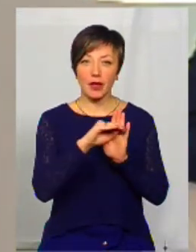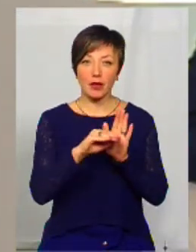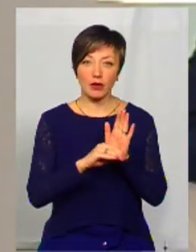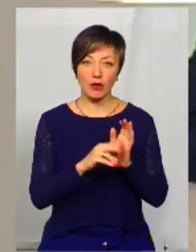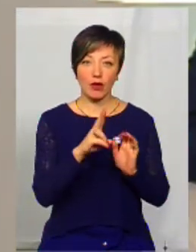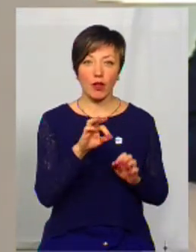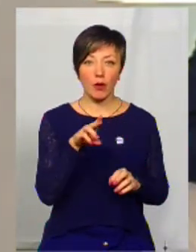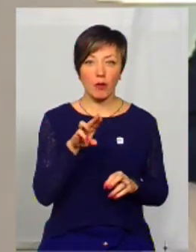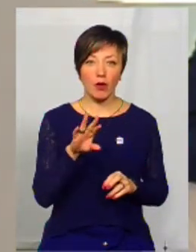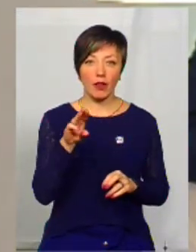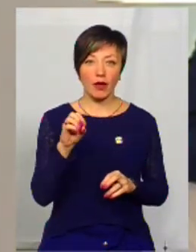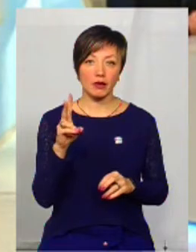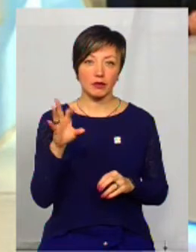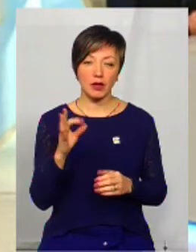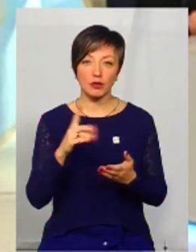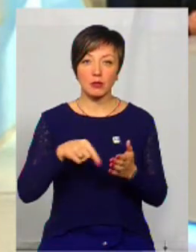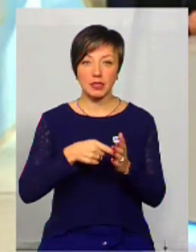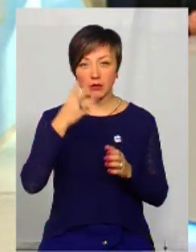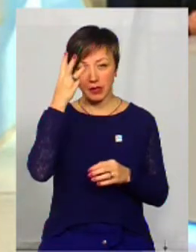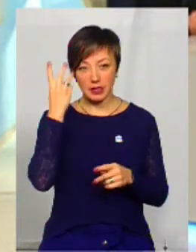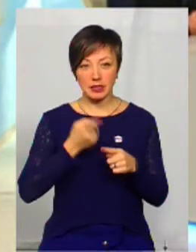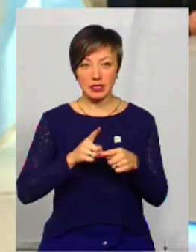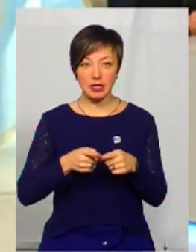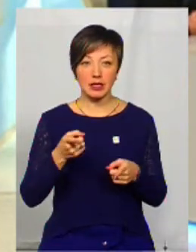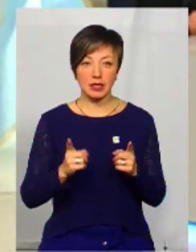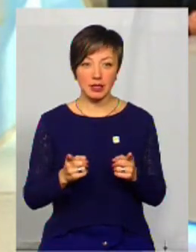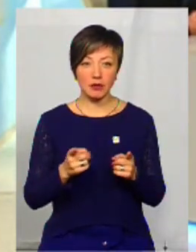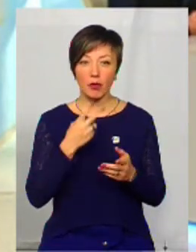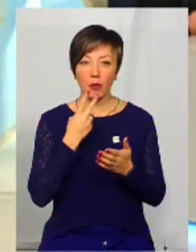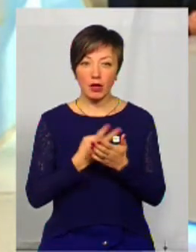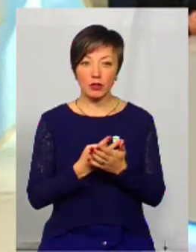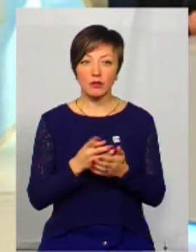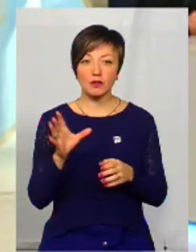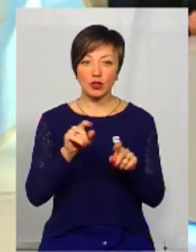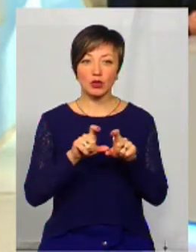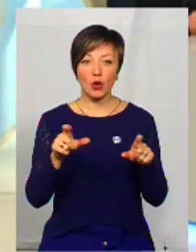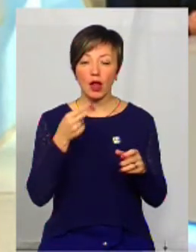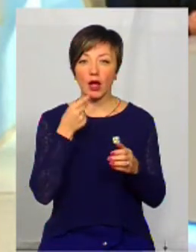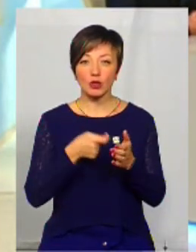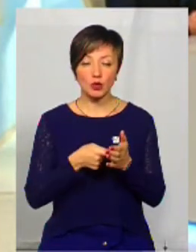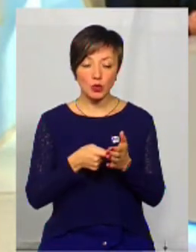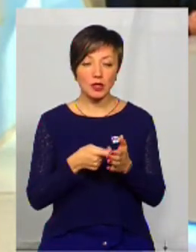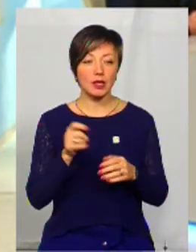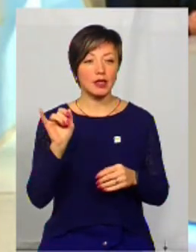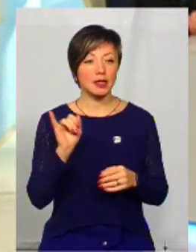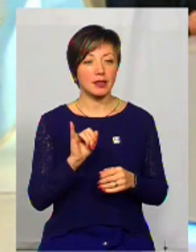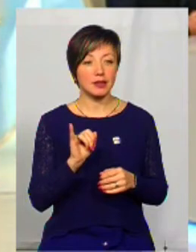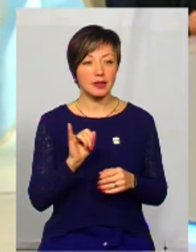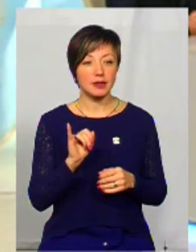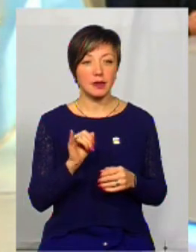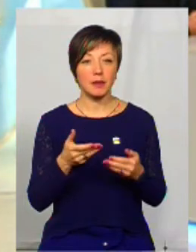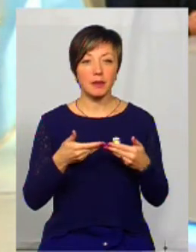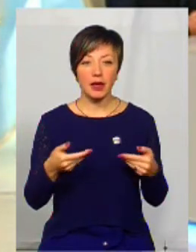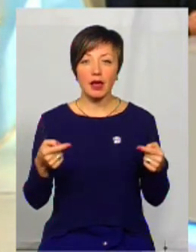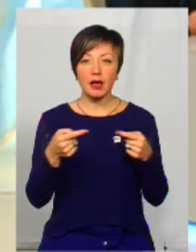меню Клопотенка, так? Так, якщо це місто Хмельницьке, то це дійсно, якби ми побачили, що всі школи харчуються. І от